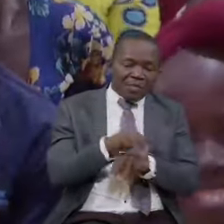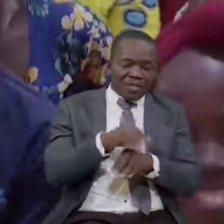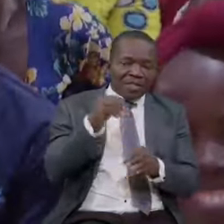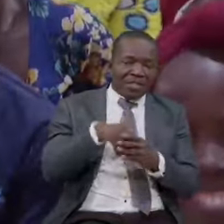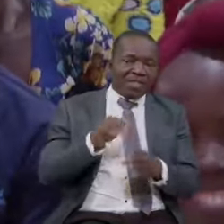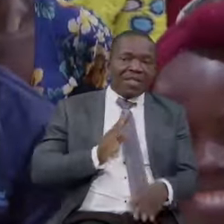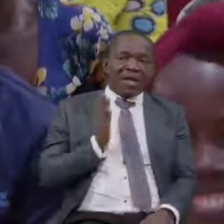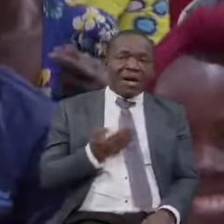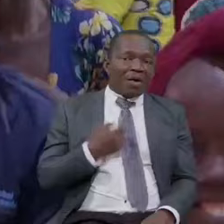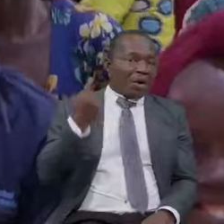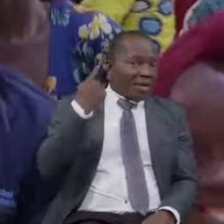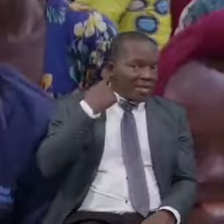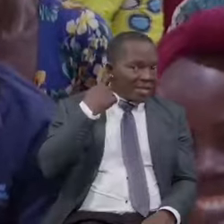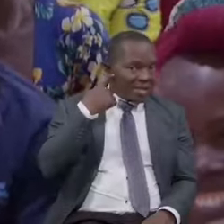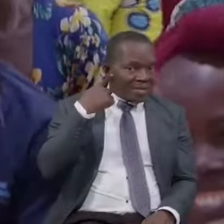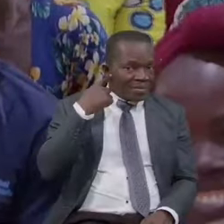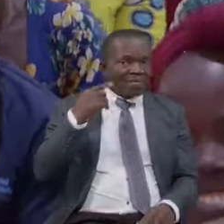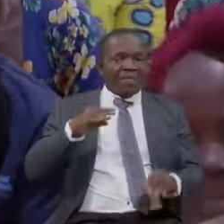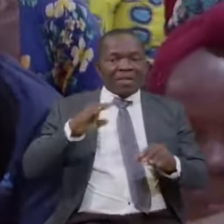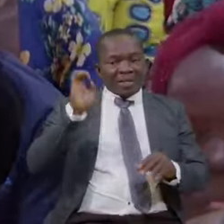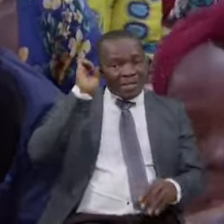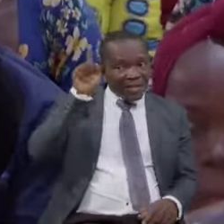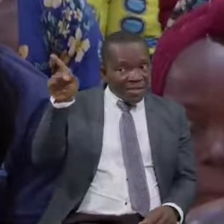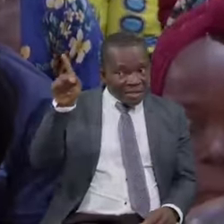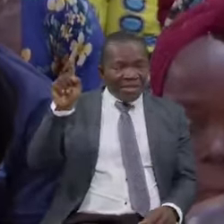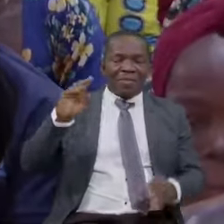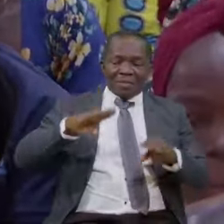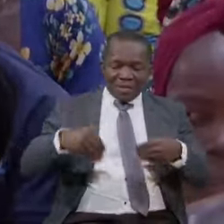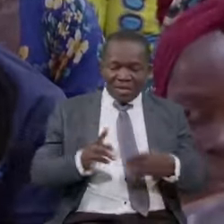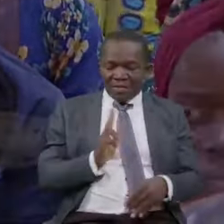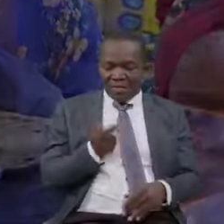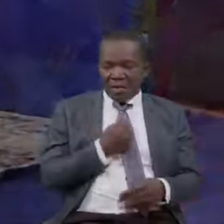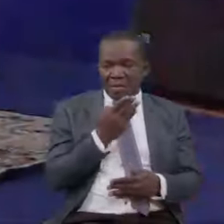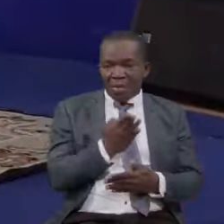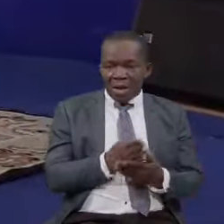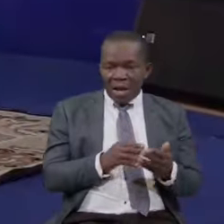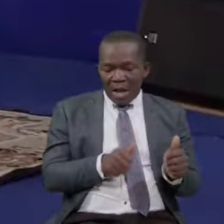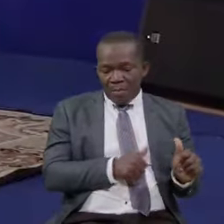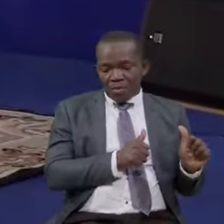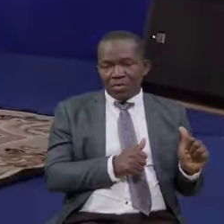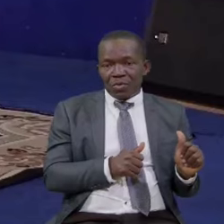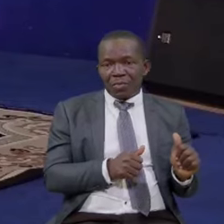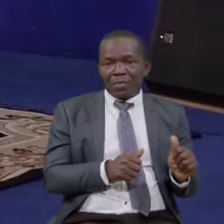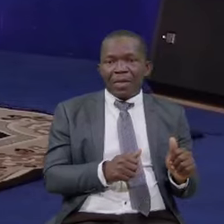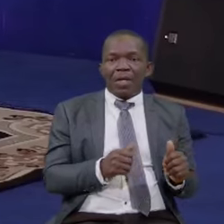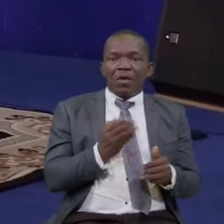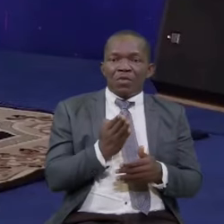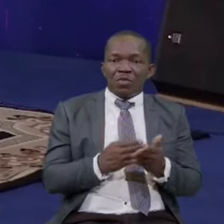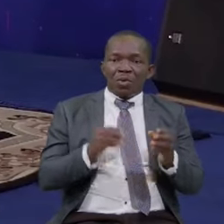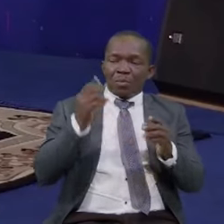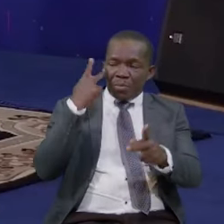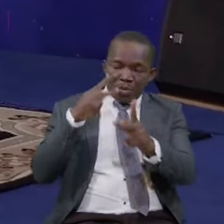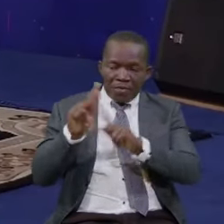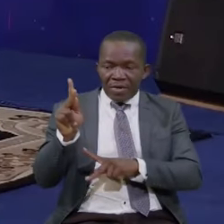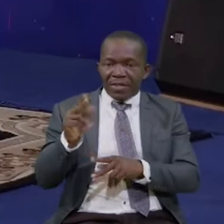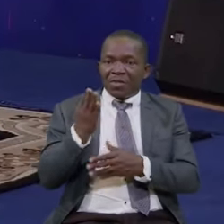aux autres apôtres les autres comme prophètes les autres comme évangélistes les autres comme pasteurs